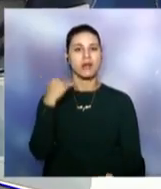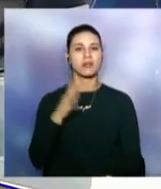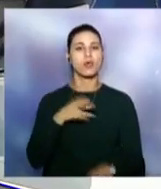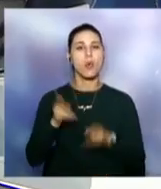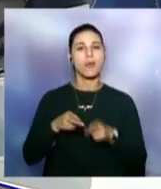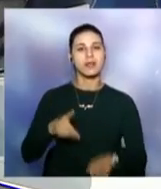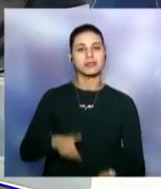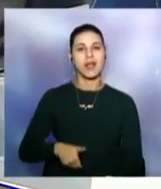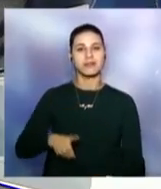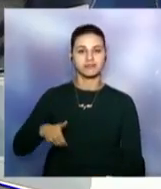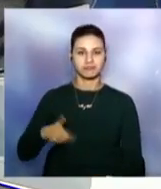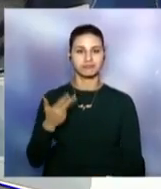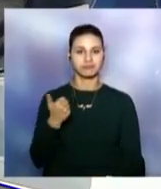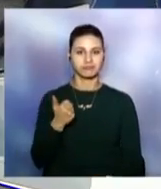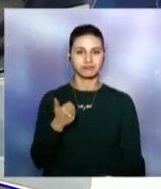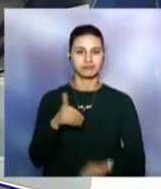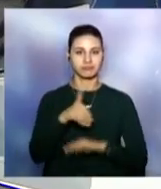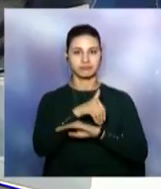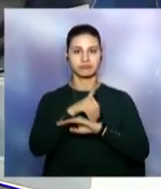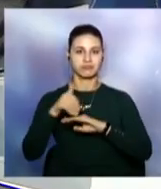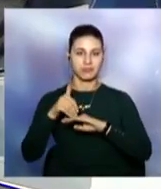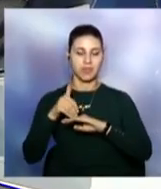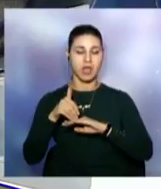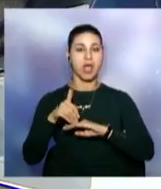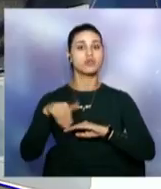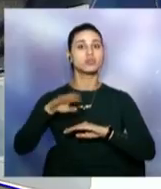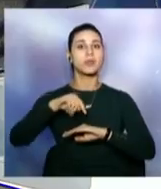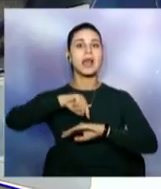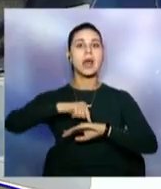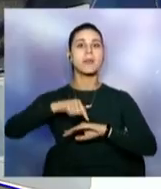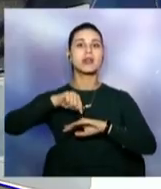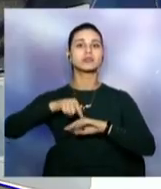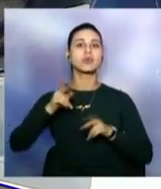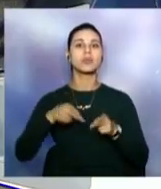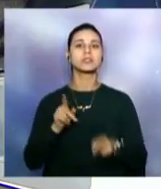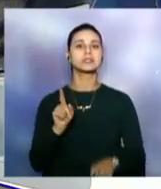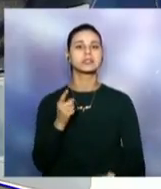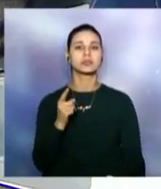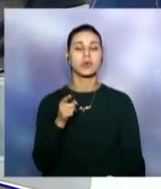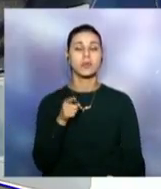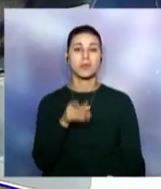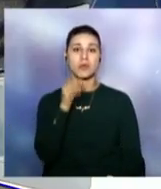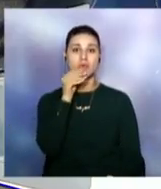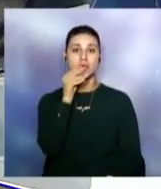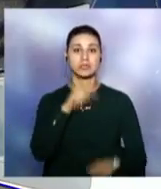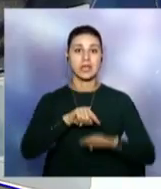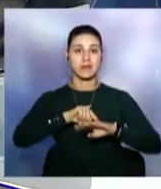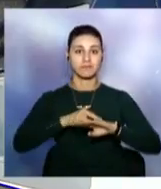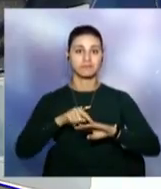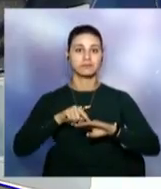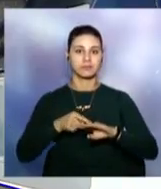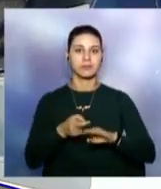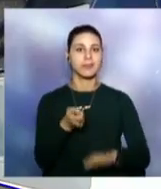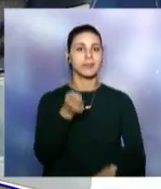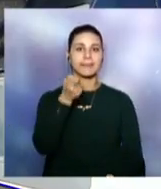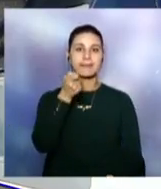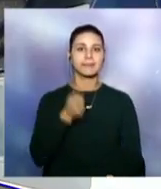ღია წესით. და რა უპირატესობა აქვს მაგალითად ლაპარასკოპიას? ლაპარასკოპიული ოპერაციის დროს მინიმუმამდე